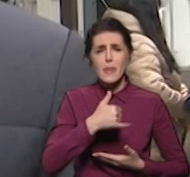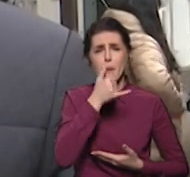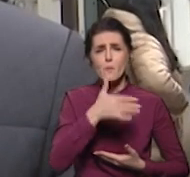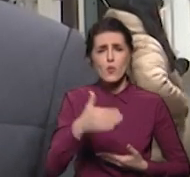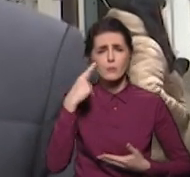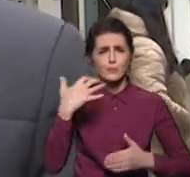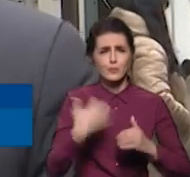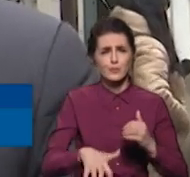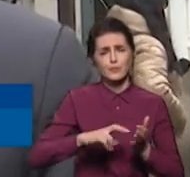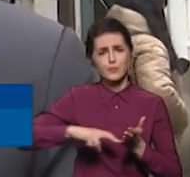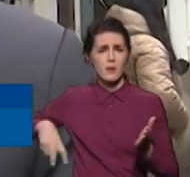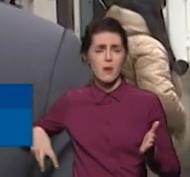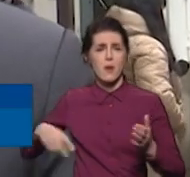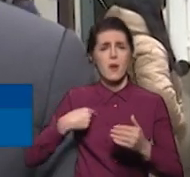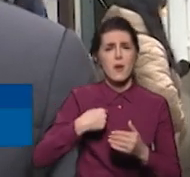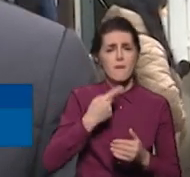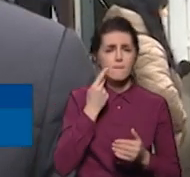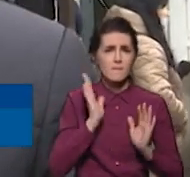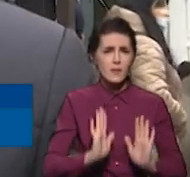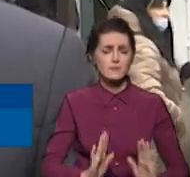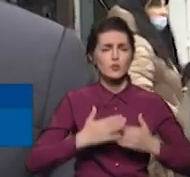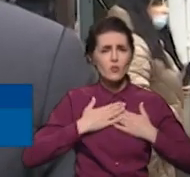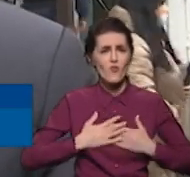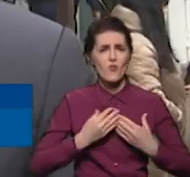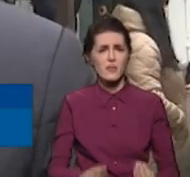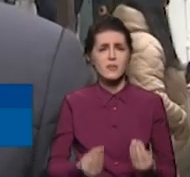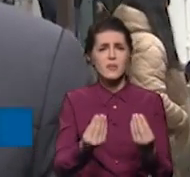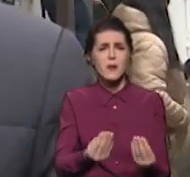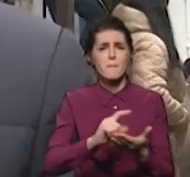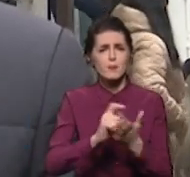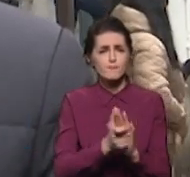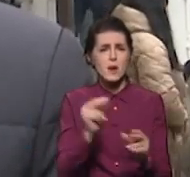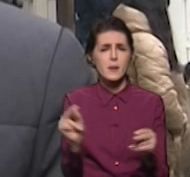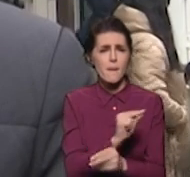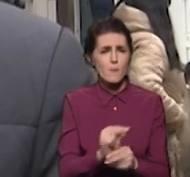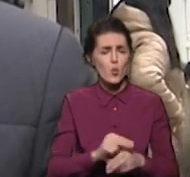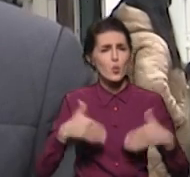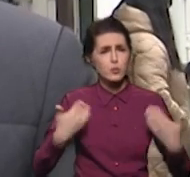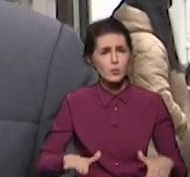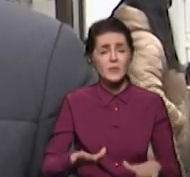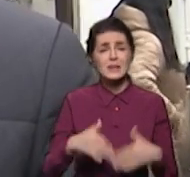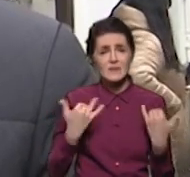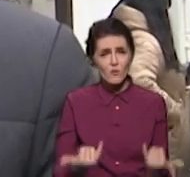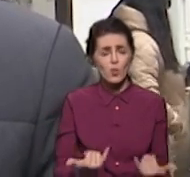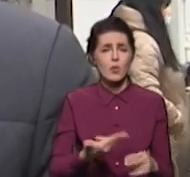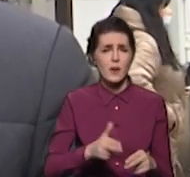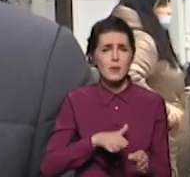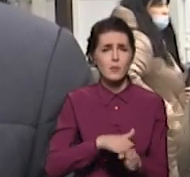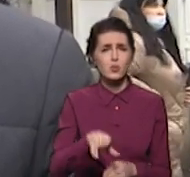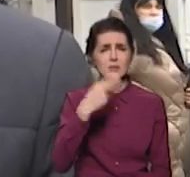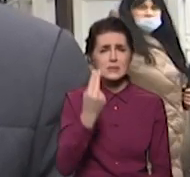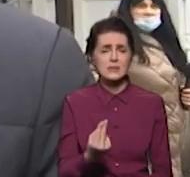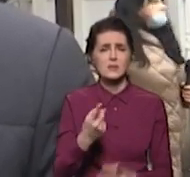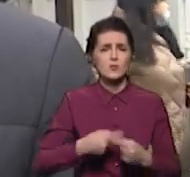стороні. Ми з удовольствием предоставили помещение, отремонтировали его, и сегодня это полноценный